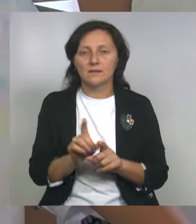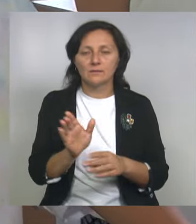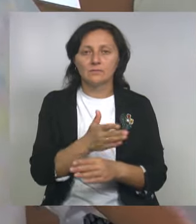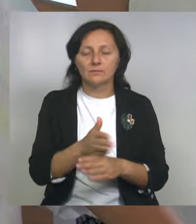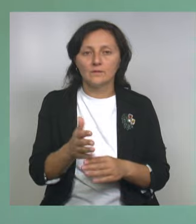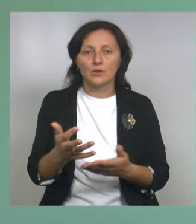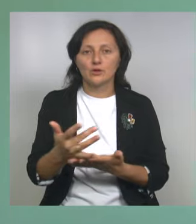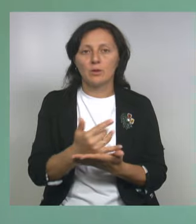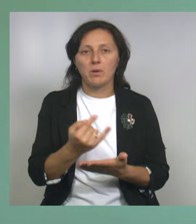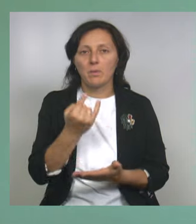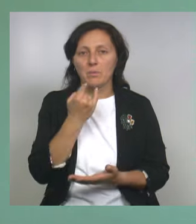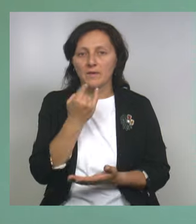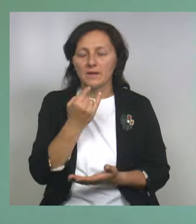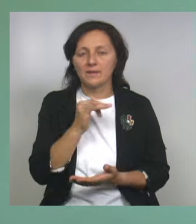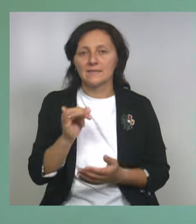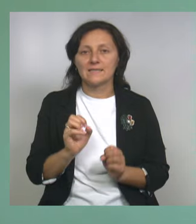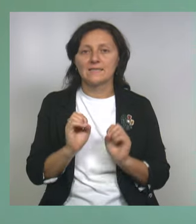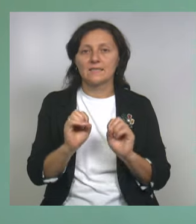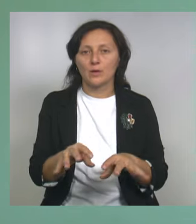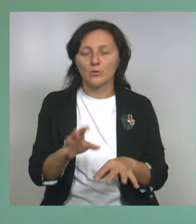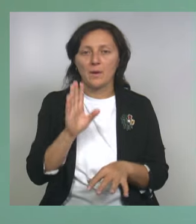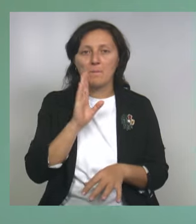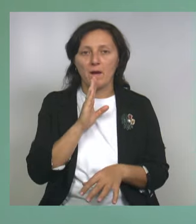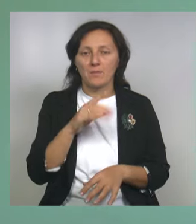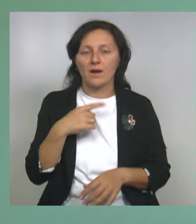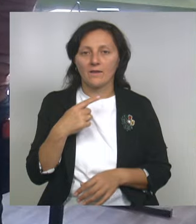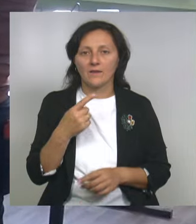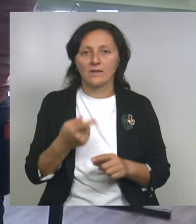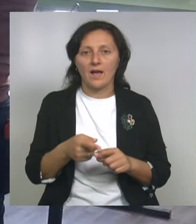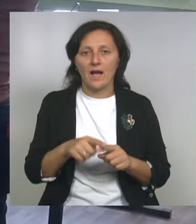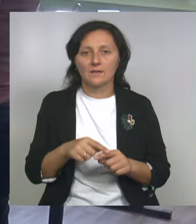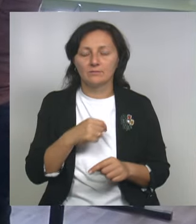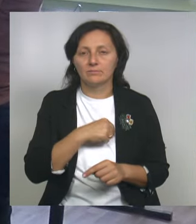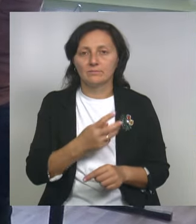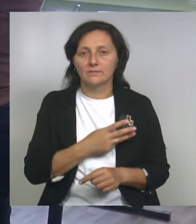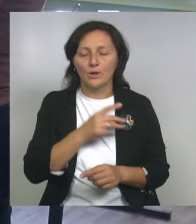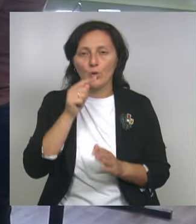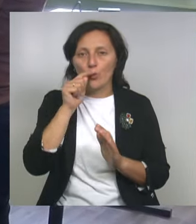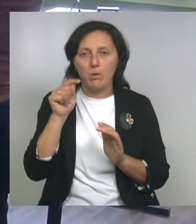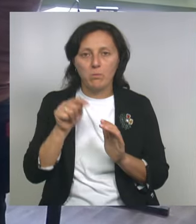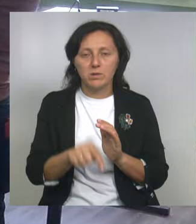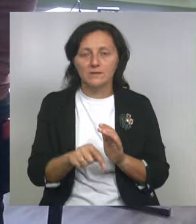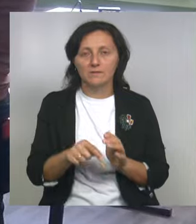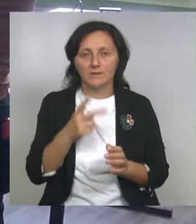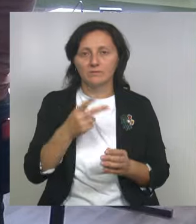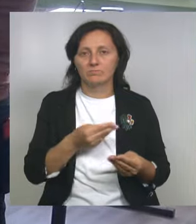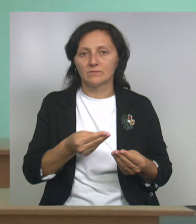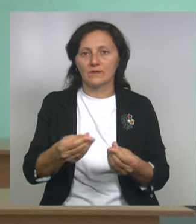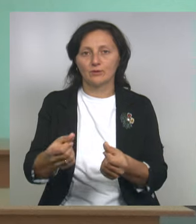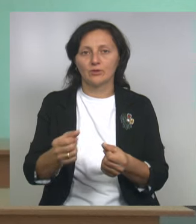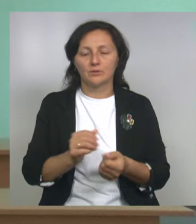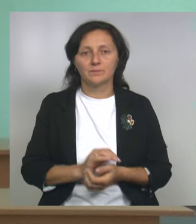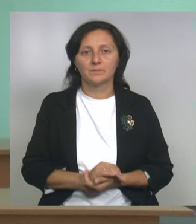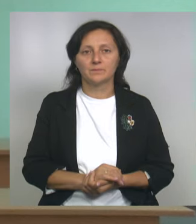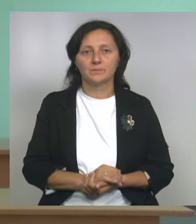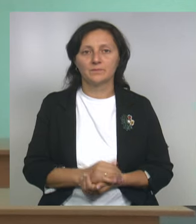отдельно собирают батарейки и потом сдают их. Мама ребят признается, этот энтузиазм, любознательность заряжают и ее.